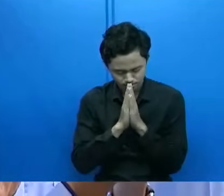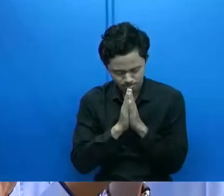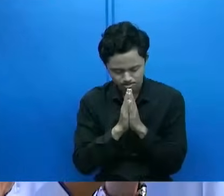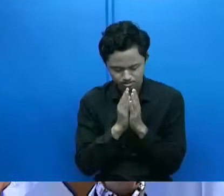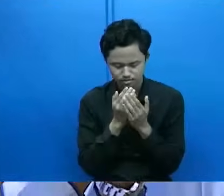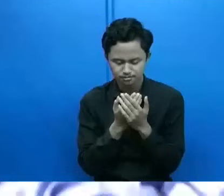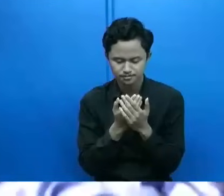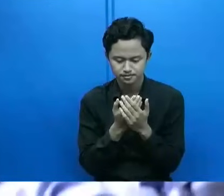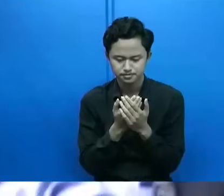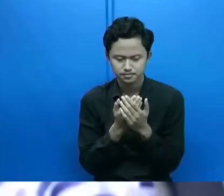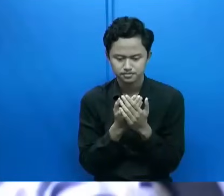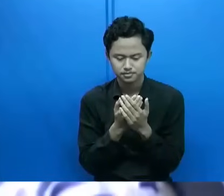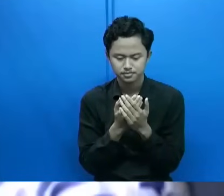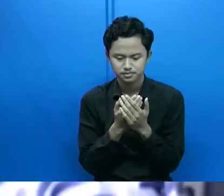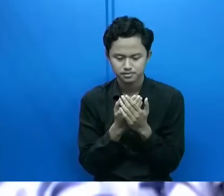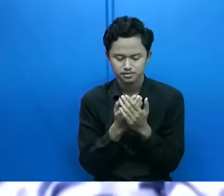Allah.